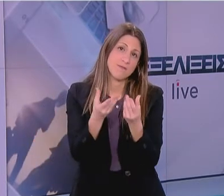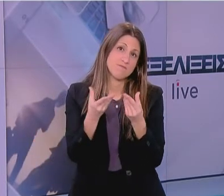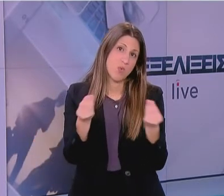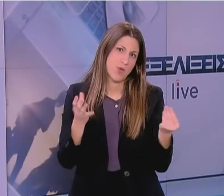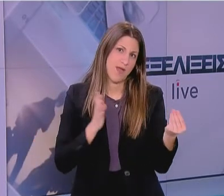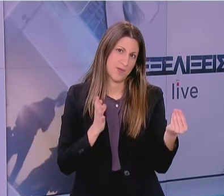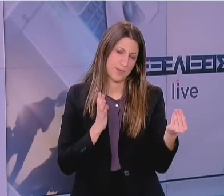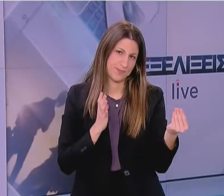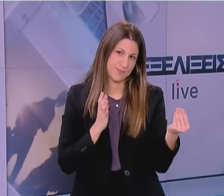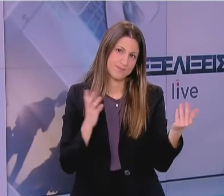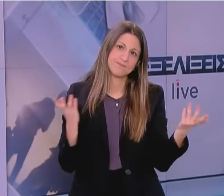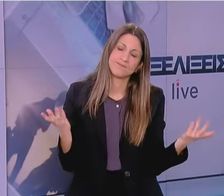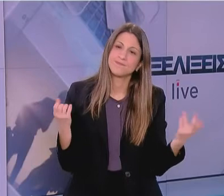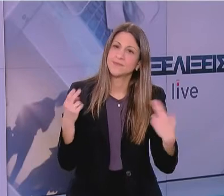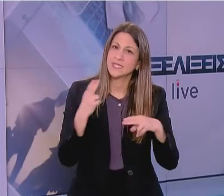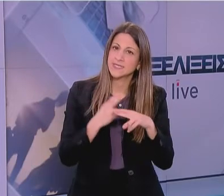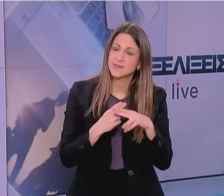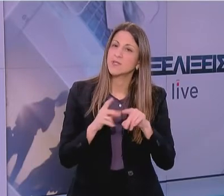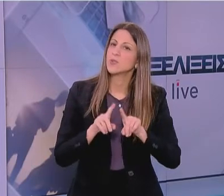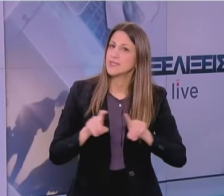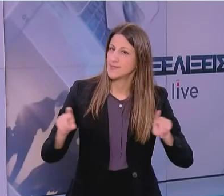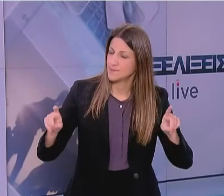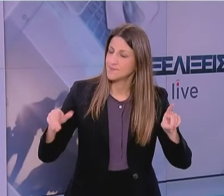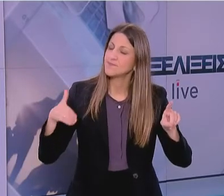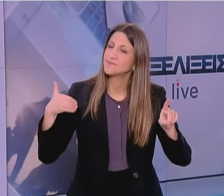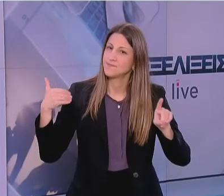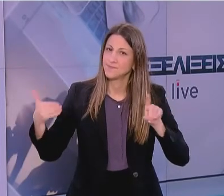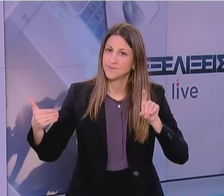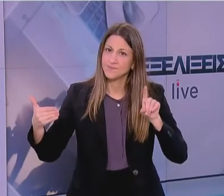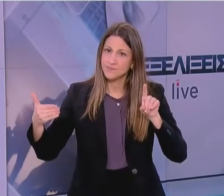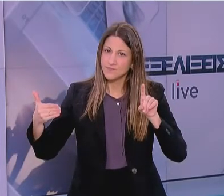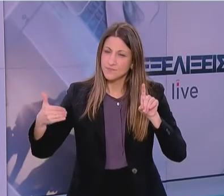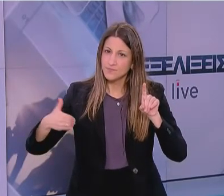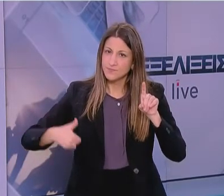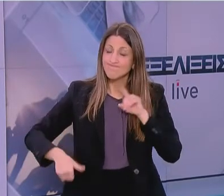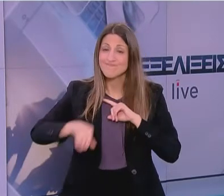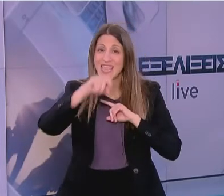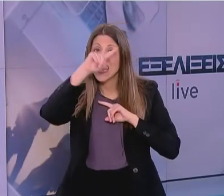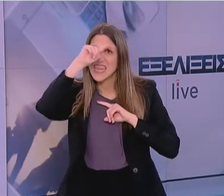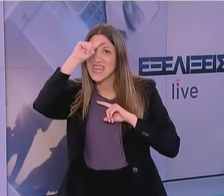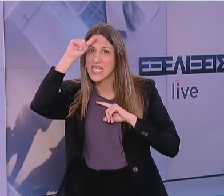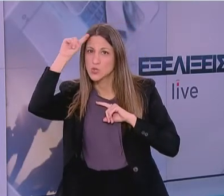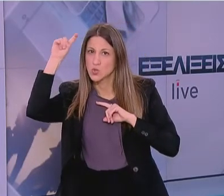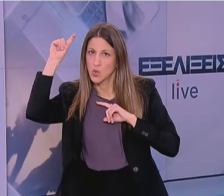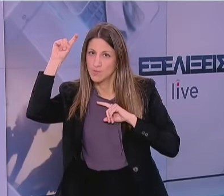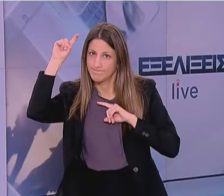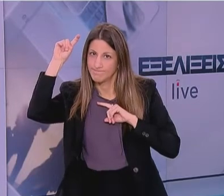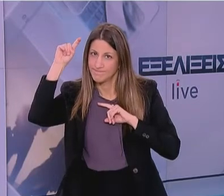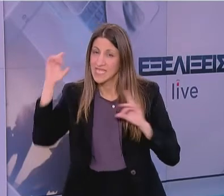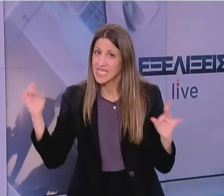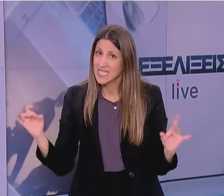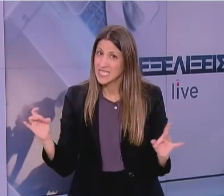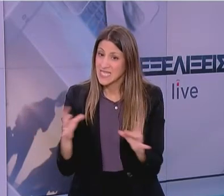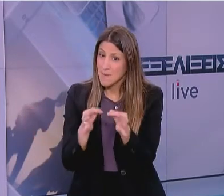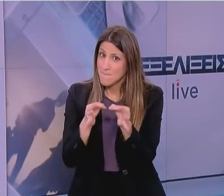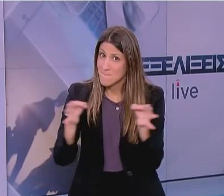ότι είναι πάρα πολύ σημαντικό να καταλάβουμε ότι είναι δύσκολη η ανάκαμψη από κάποια τέτοια